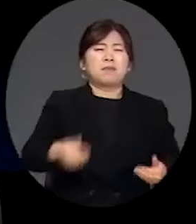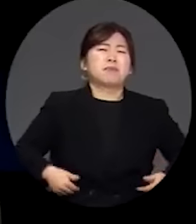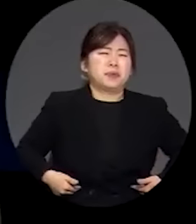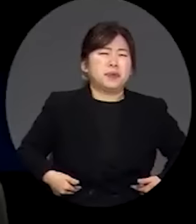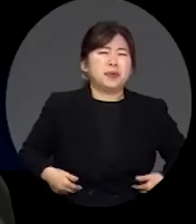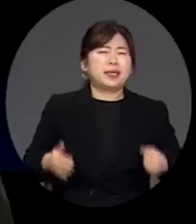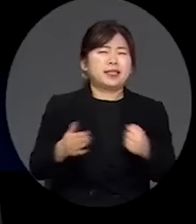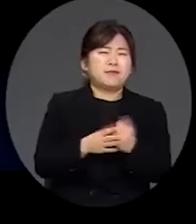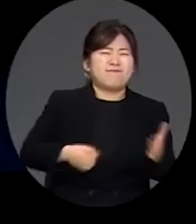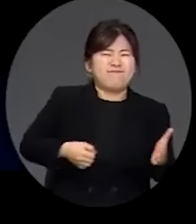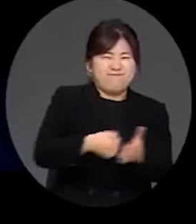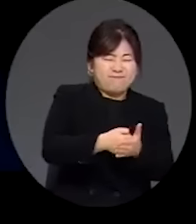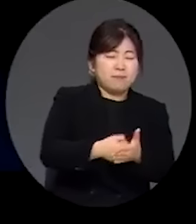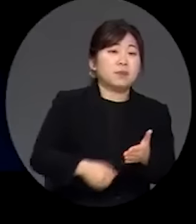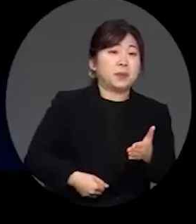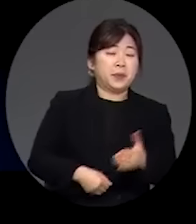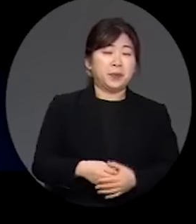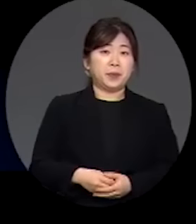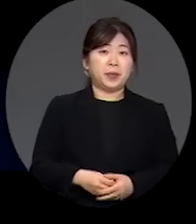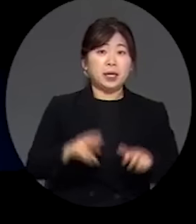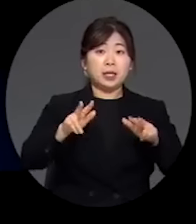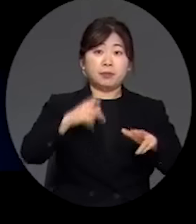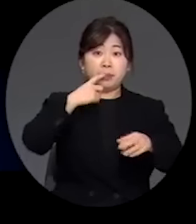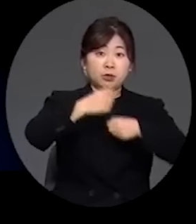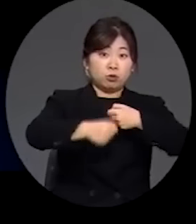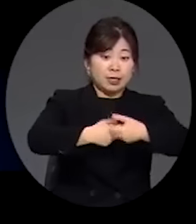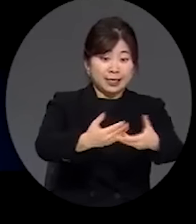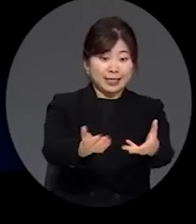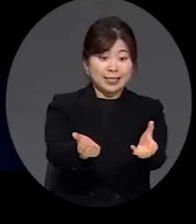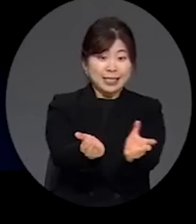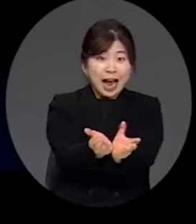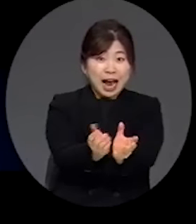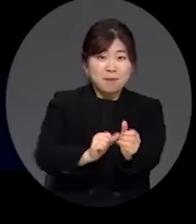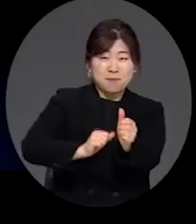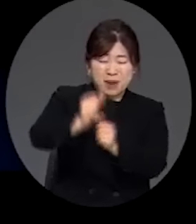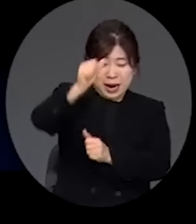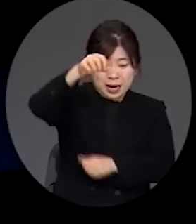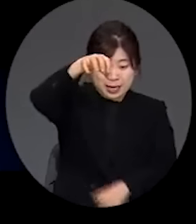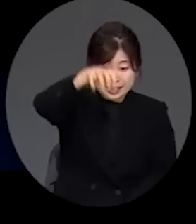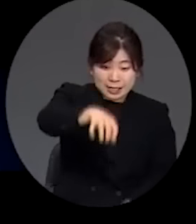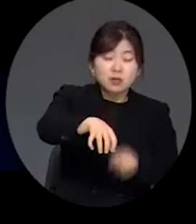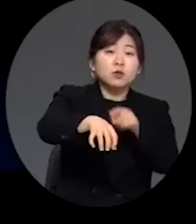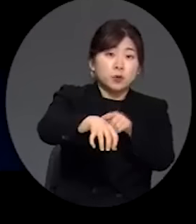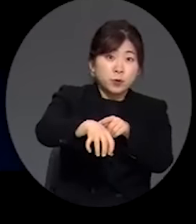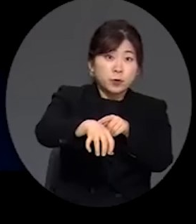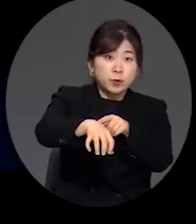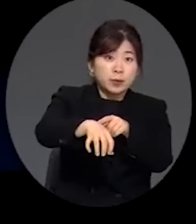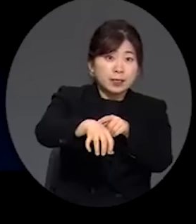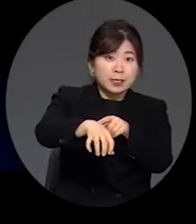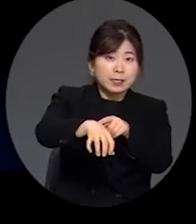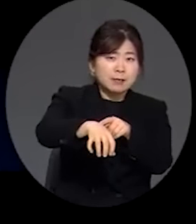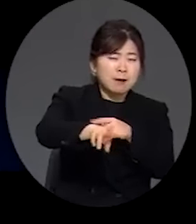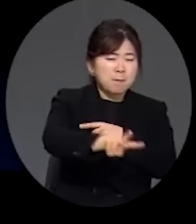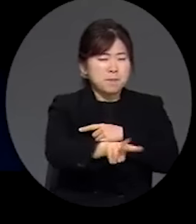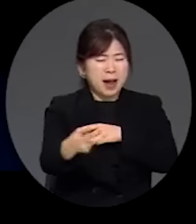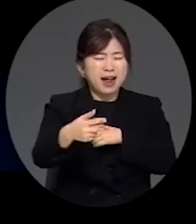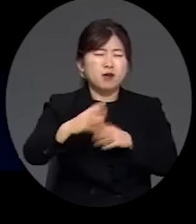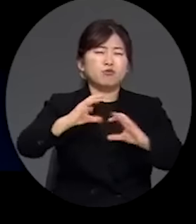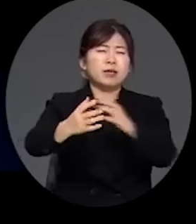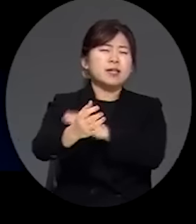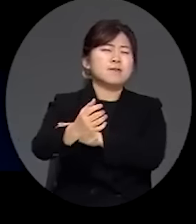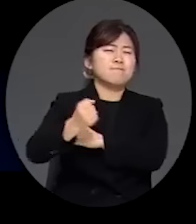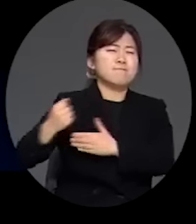달라 현혁 민주당 의원이 있는 선거구에 가서 우리 정진의 그런 경쟁력을